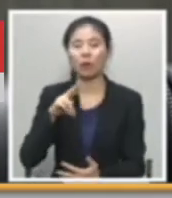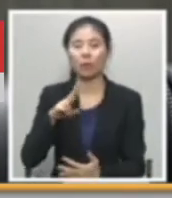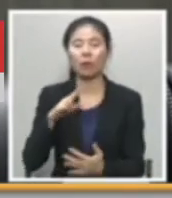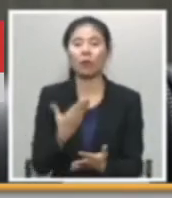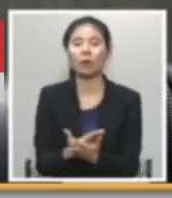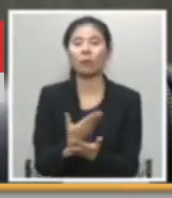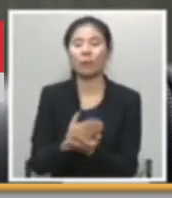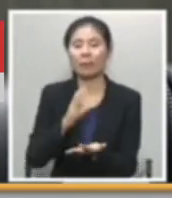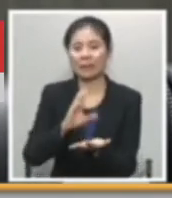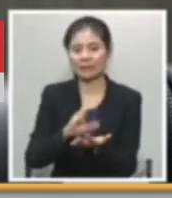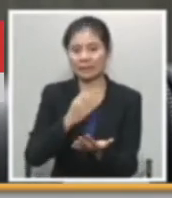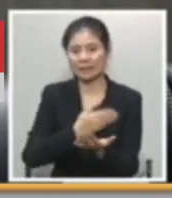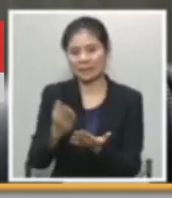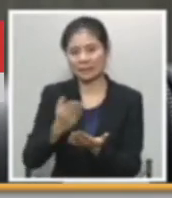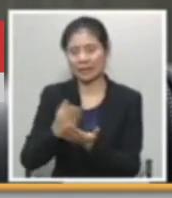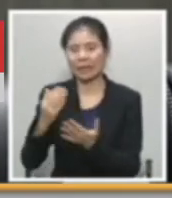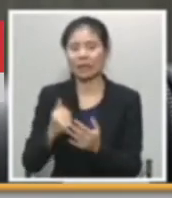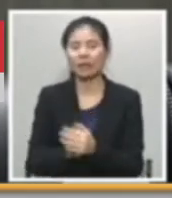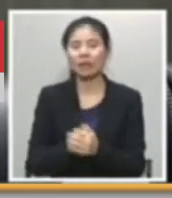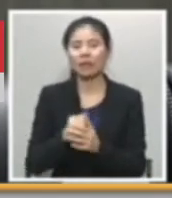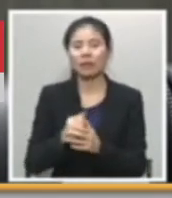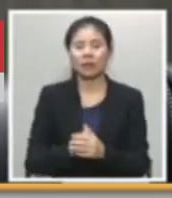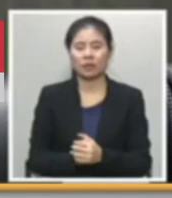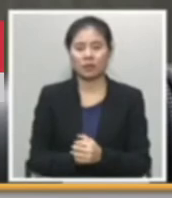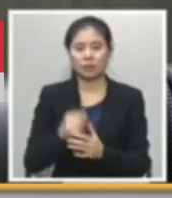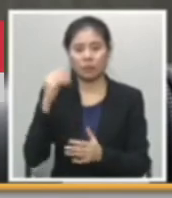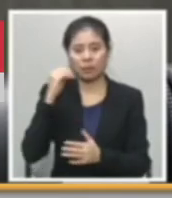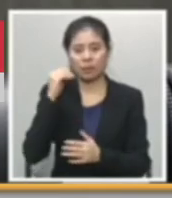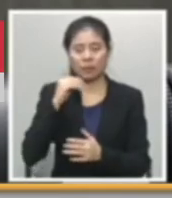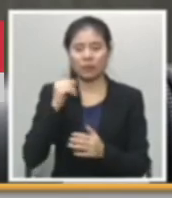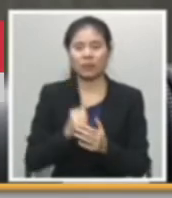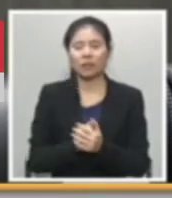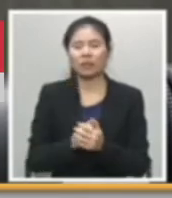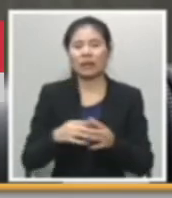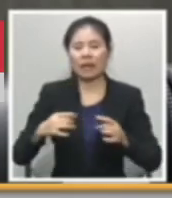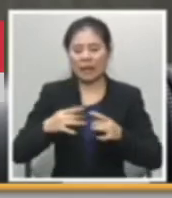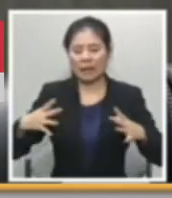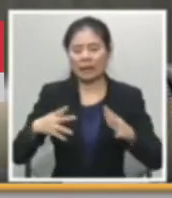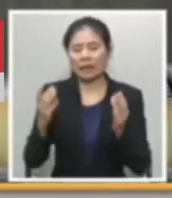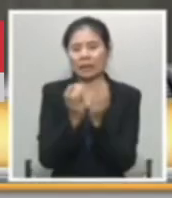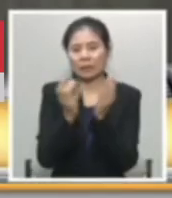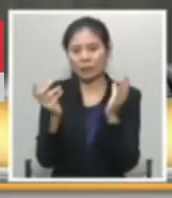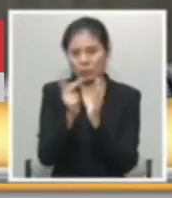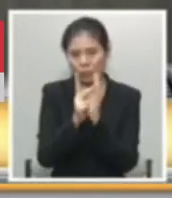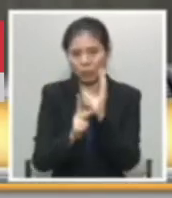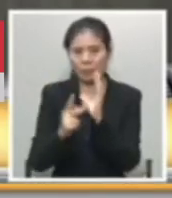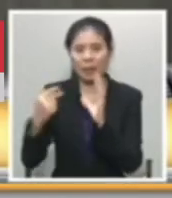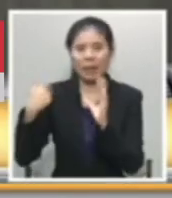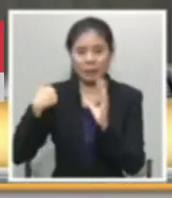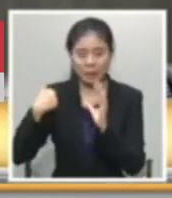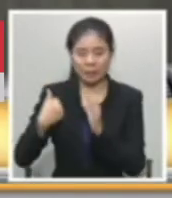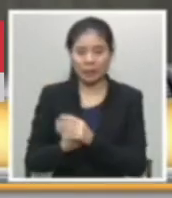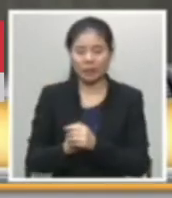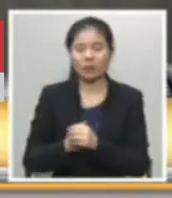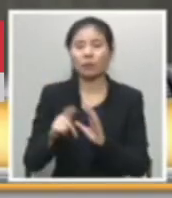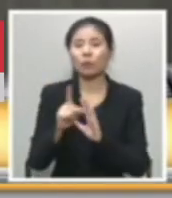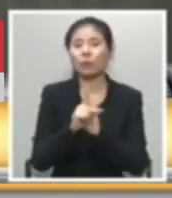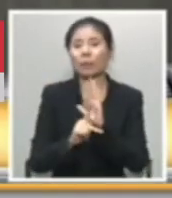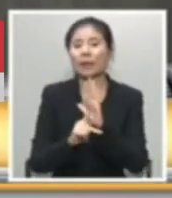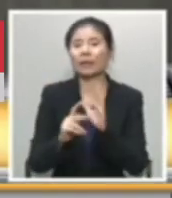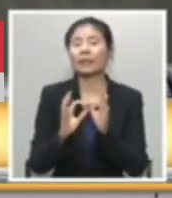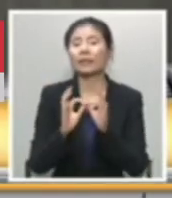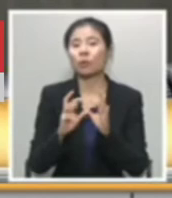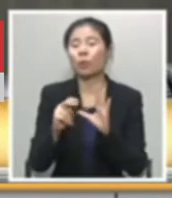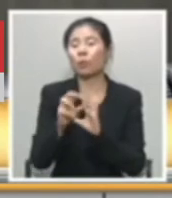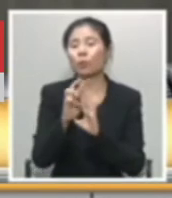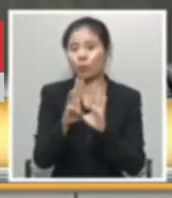ำปีสอว่าอาจดำเนินการขัดรัฐธรรมนูญและกฎหมายที่เกี่ยวกับวินัยการเ